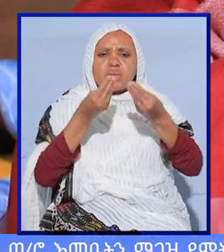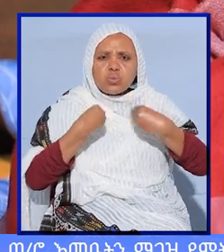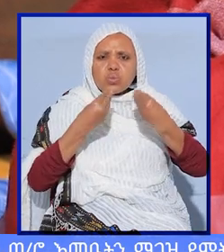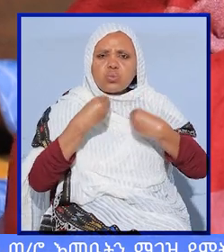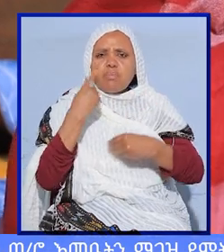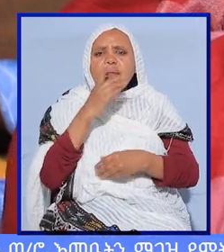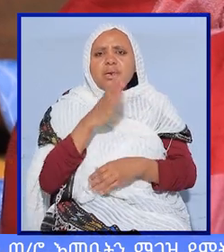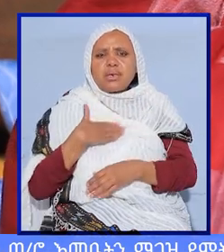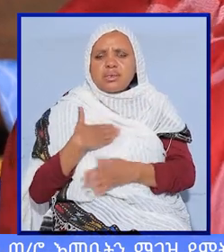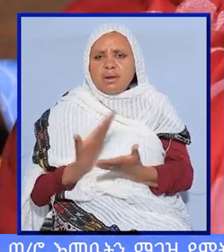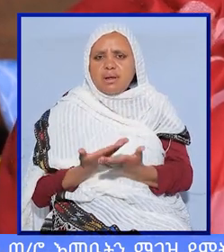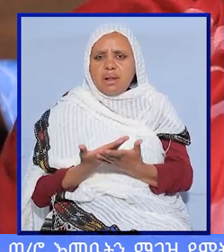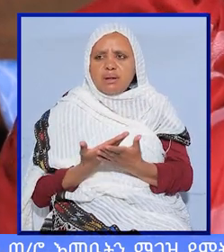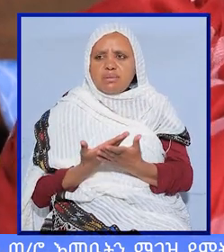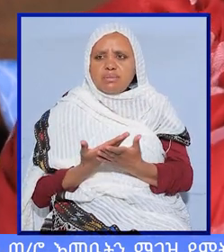ይለኛል።